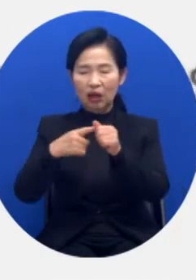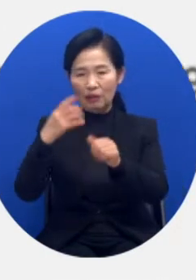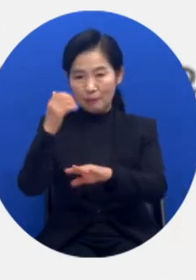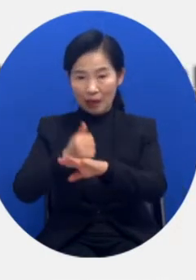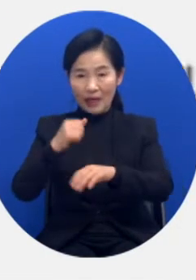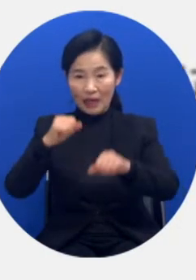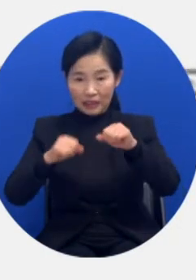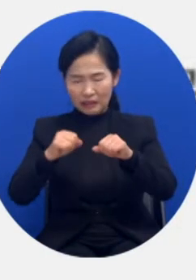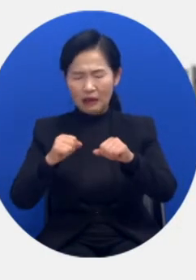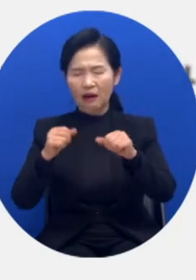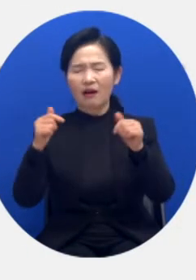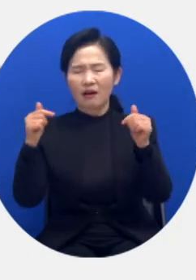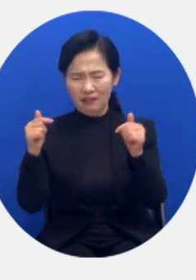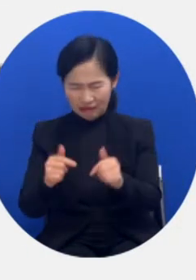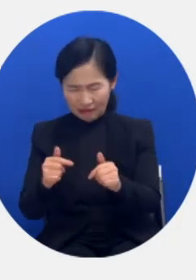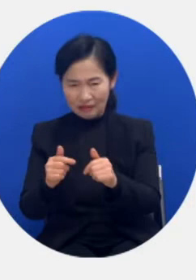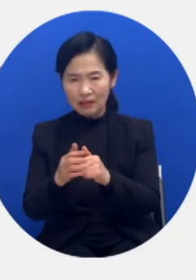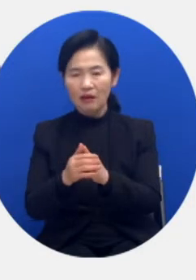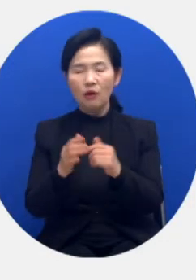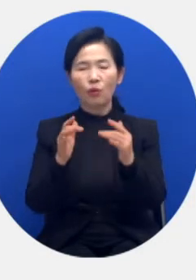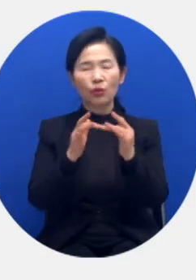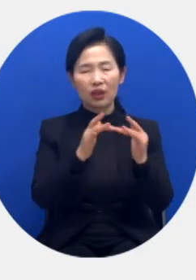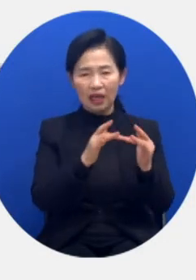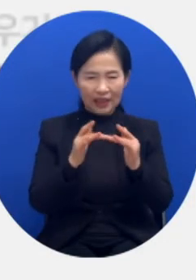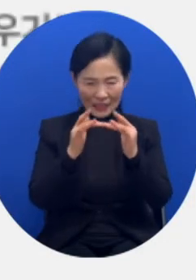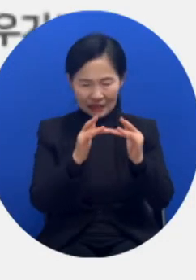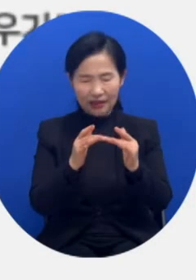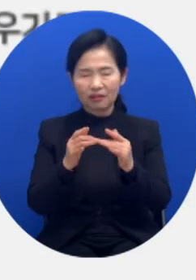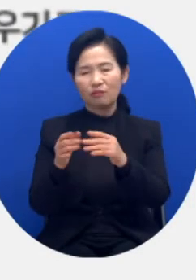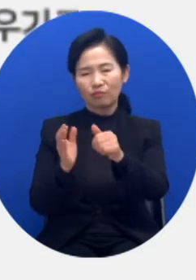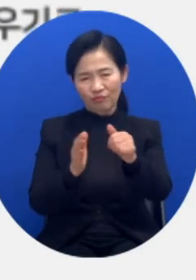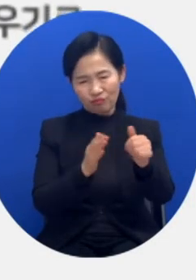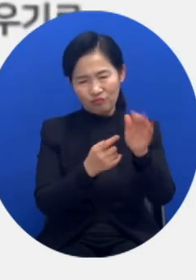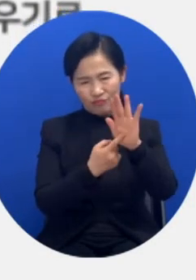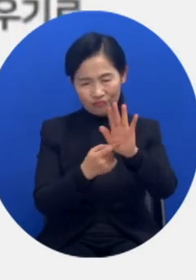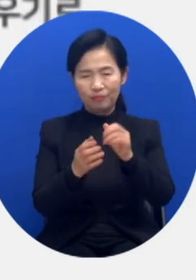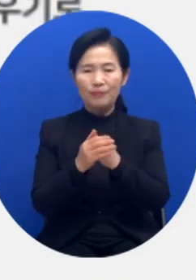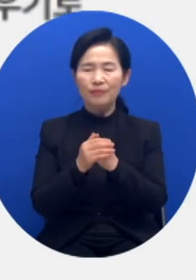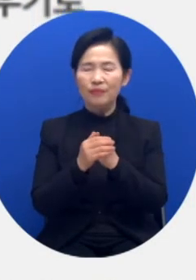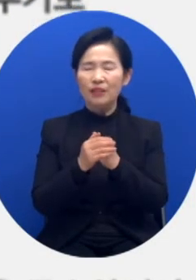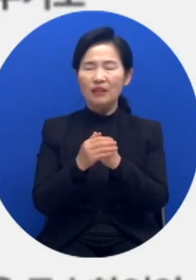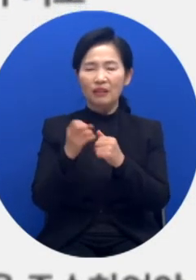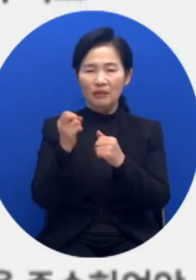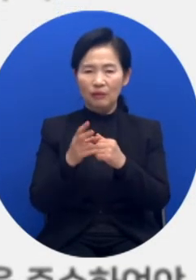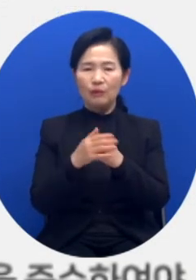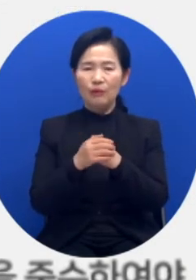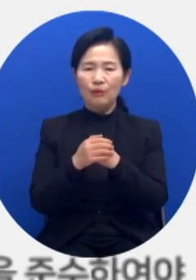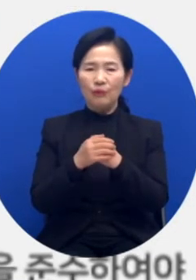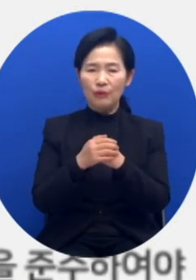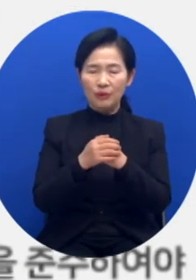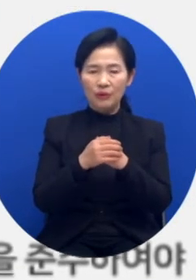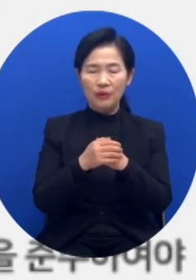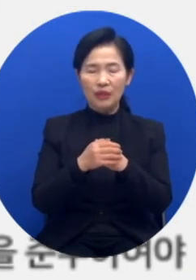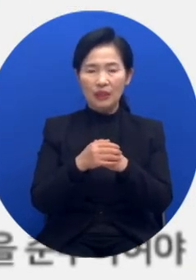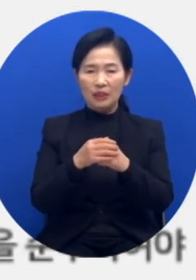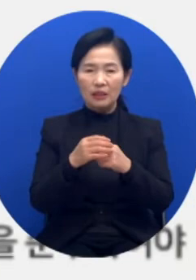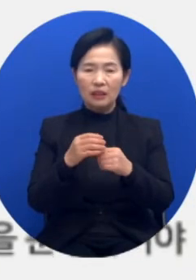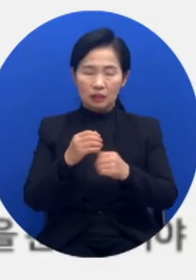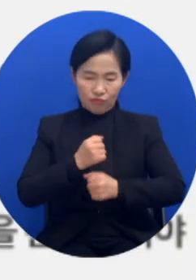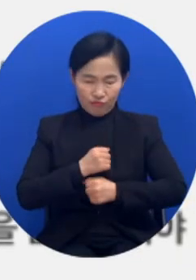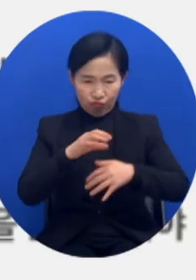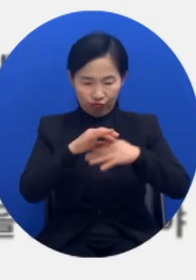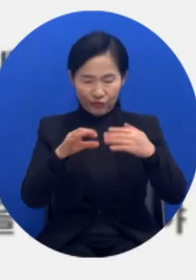간소하게 진행하거나 온라인으로 대체 하라 고 권고했습니다 예장통합 총회 된 대응 지침을 준수에 교인들과